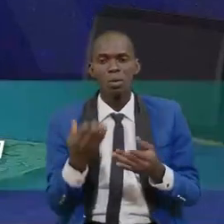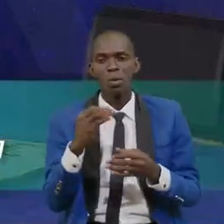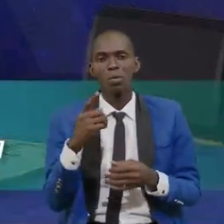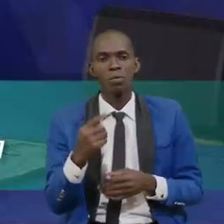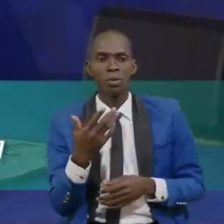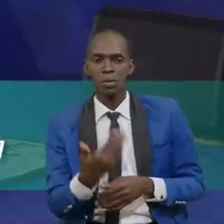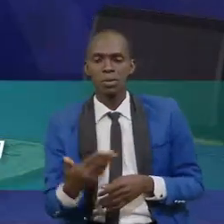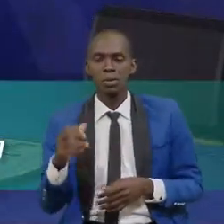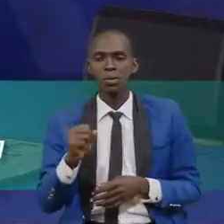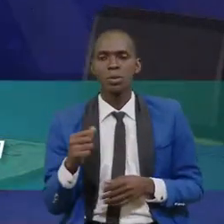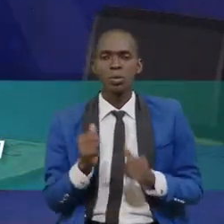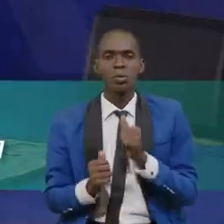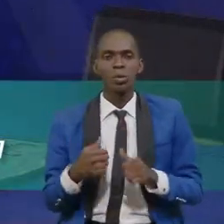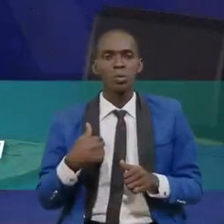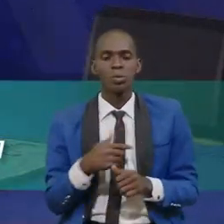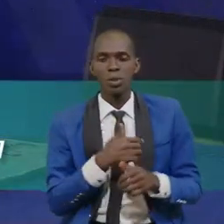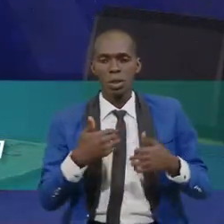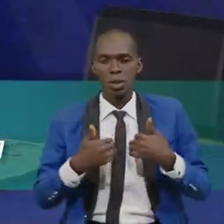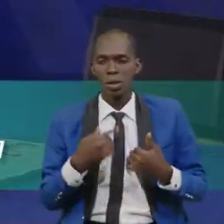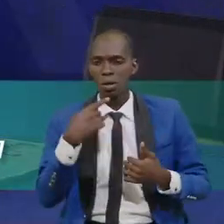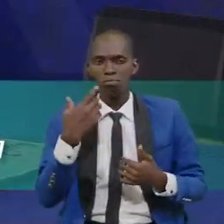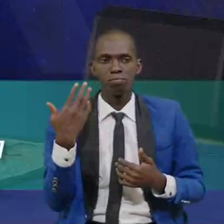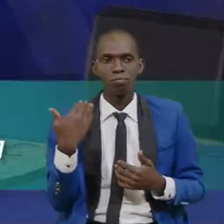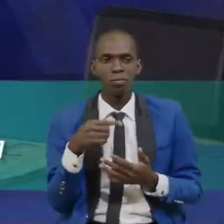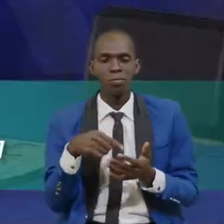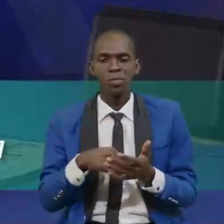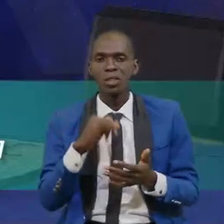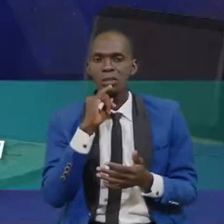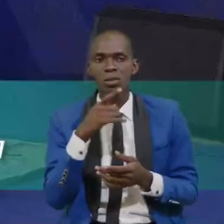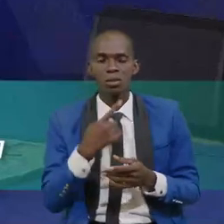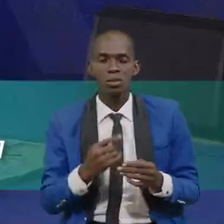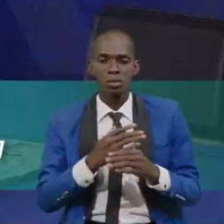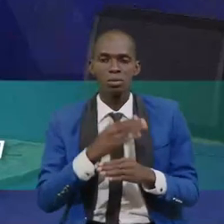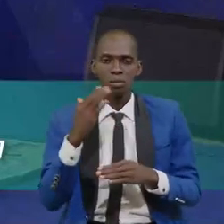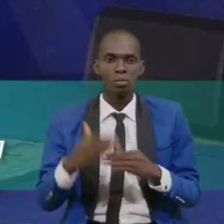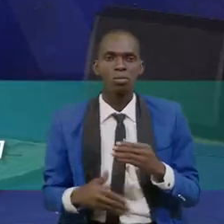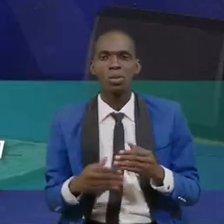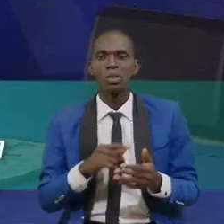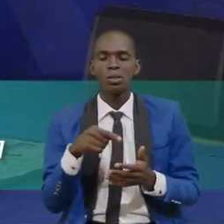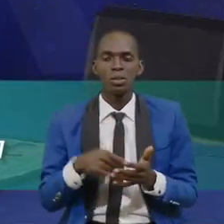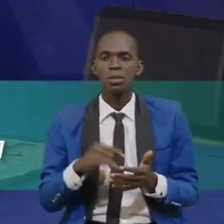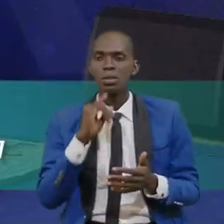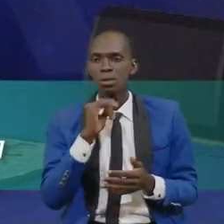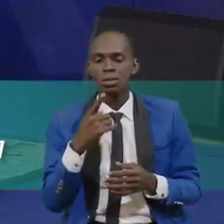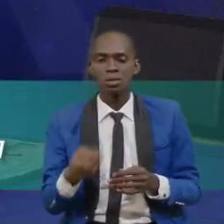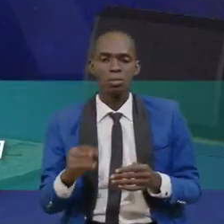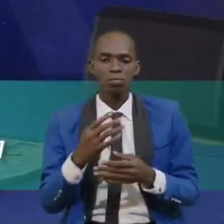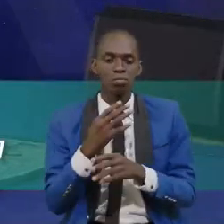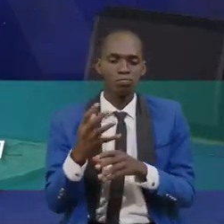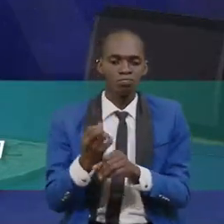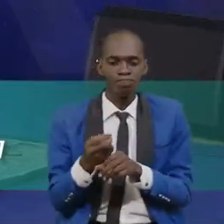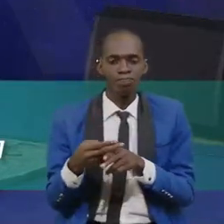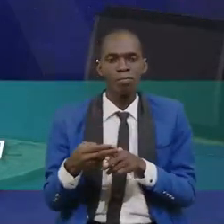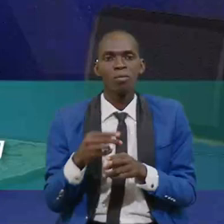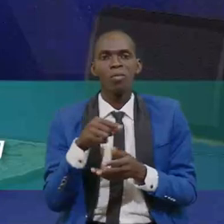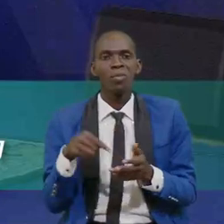Le point capital de ce qui vient d'être dit, c'est que nous avons, voici le point capital, le